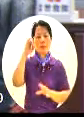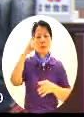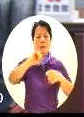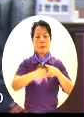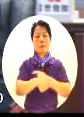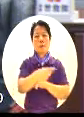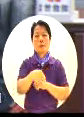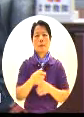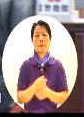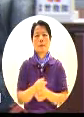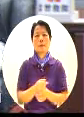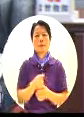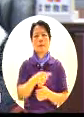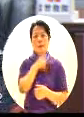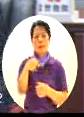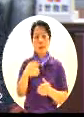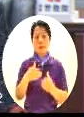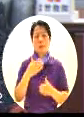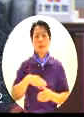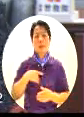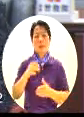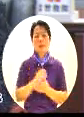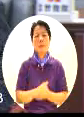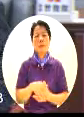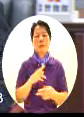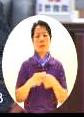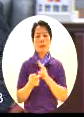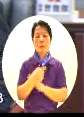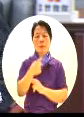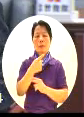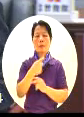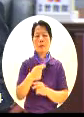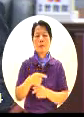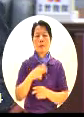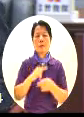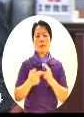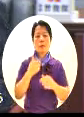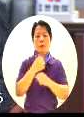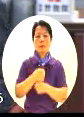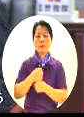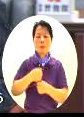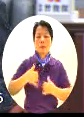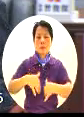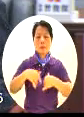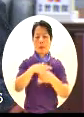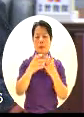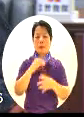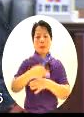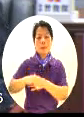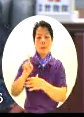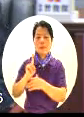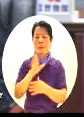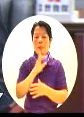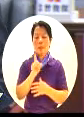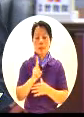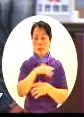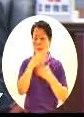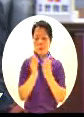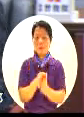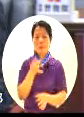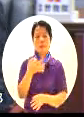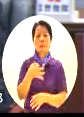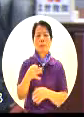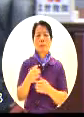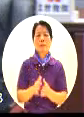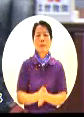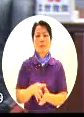是什么人才非常缺哈，最缺是什么？就是经费跟资金哈，大概资本额都是非常